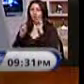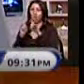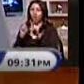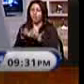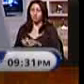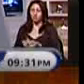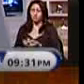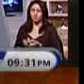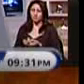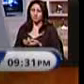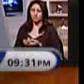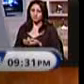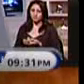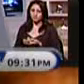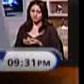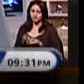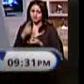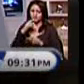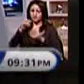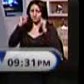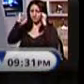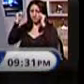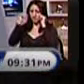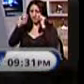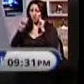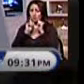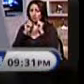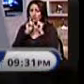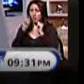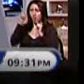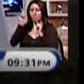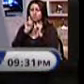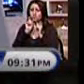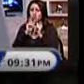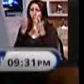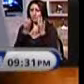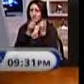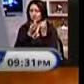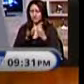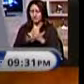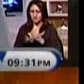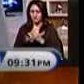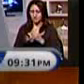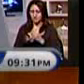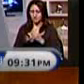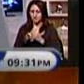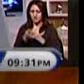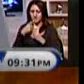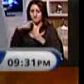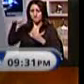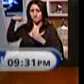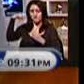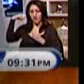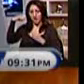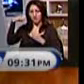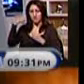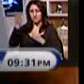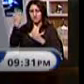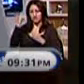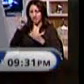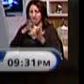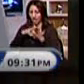قبل 22 نوفمبر كان في ناس بتنتقد مرسي وانا كنت من الذين انتقدون مرسي انما عمري ما قلت عليه رئيس غير شرعي وعمري ما الناس